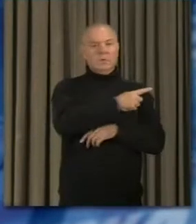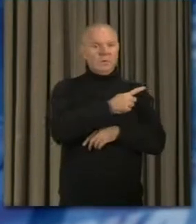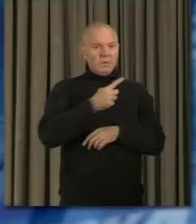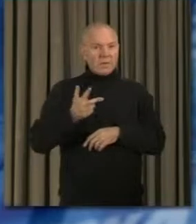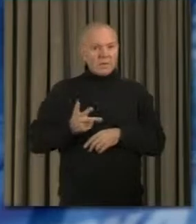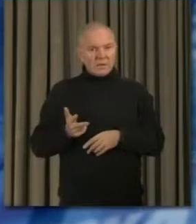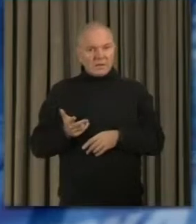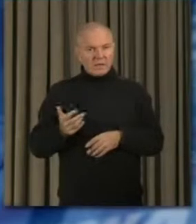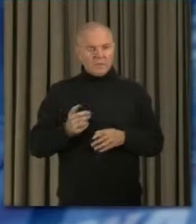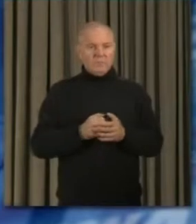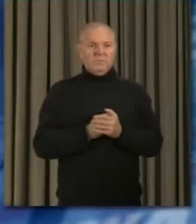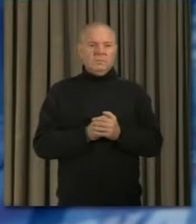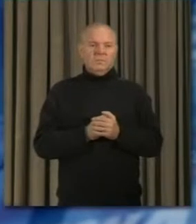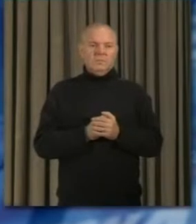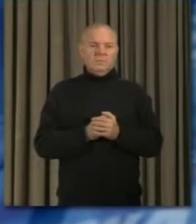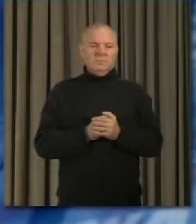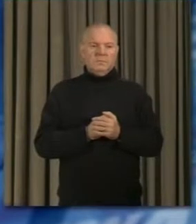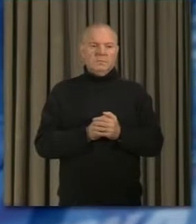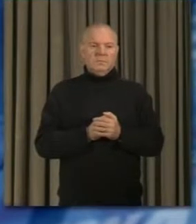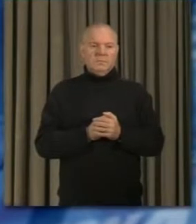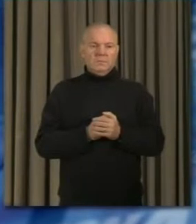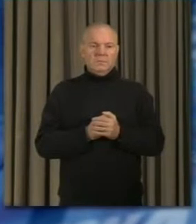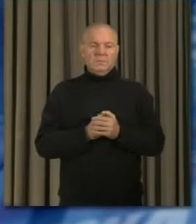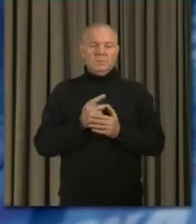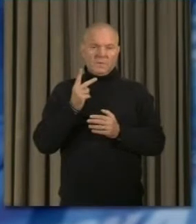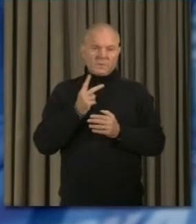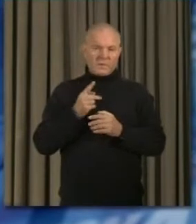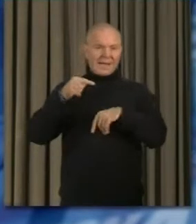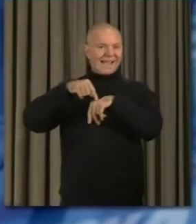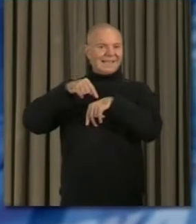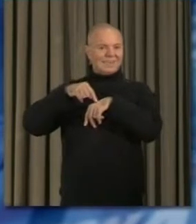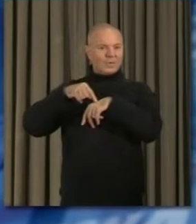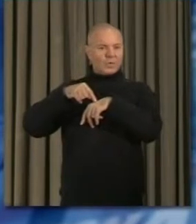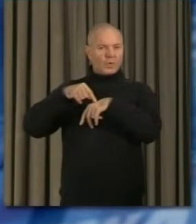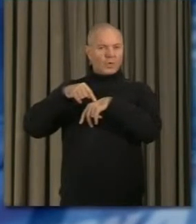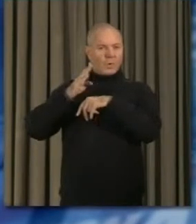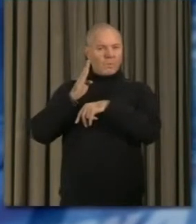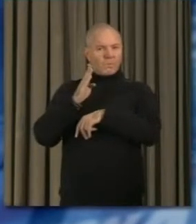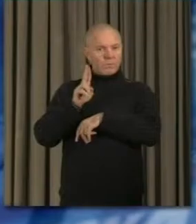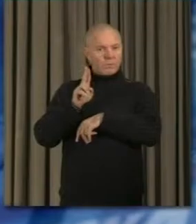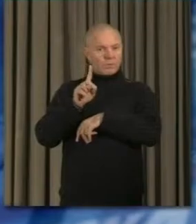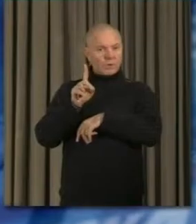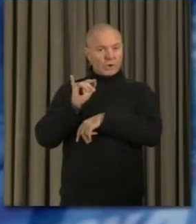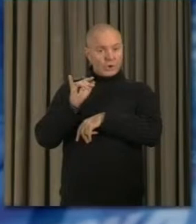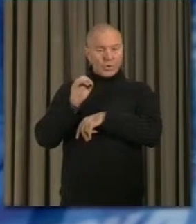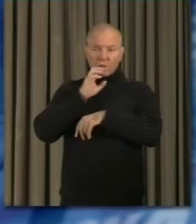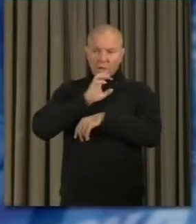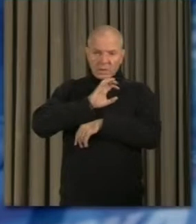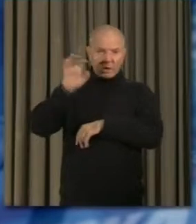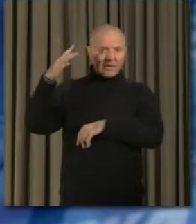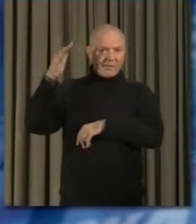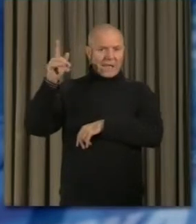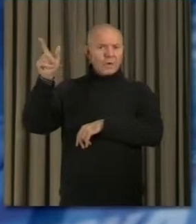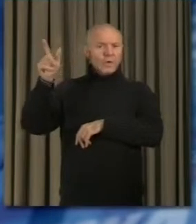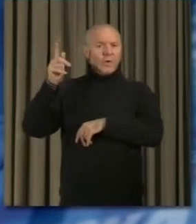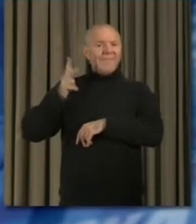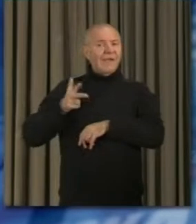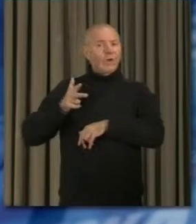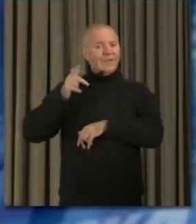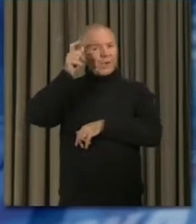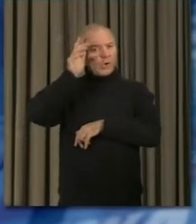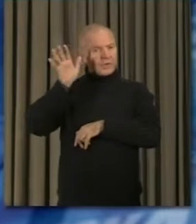travolto dai treni in transito. Abbiamo provveduto immediatamente, spiega l'assessore Alessandro Buzio, a segnalare il problema alle ferrovie dello Stato in modo tale